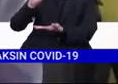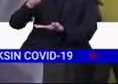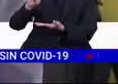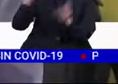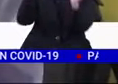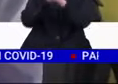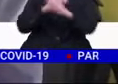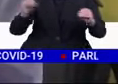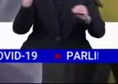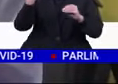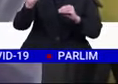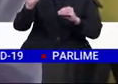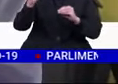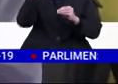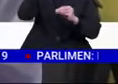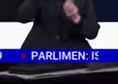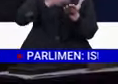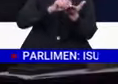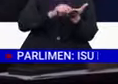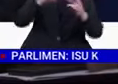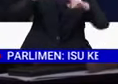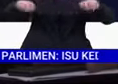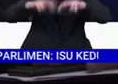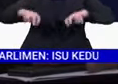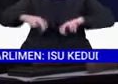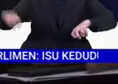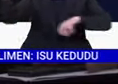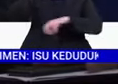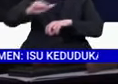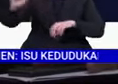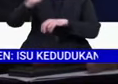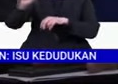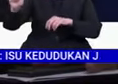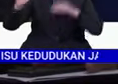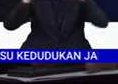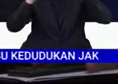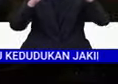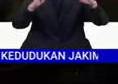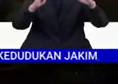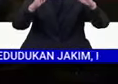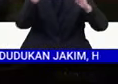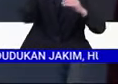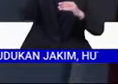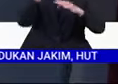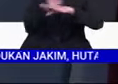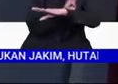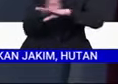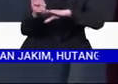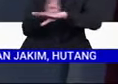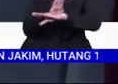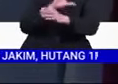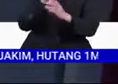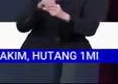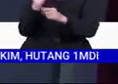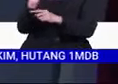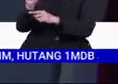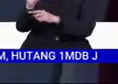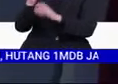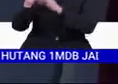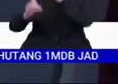srawa menjadi yang pertama dalam penerbitan penyelidikan di Asia Tenggara memberi tumpuan kepada acara perniagaan termasuk yang pertama